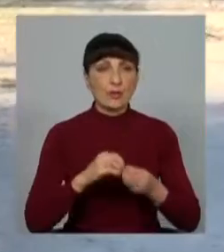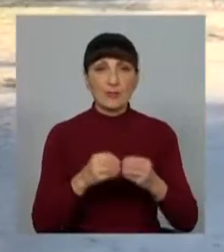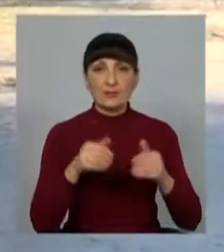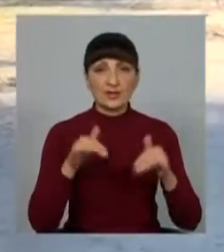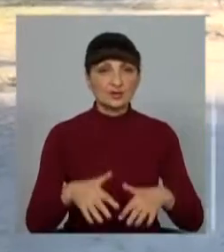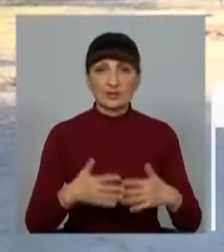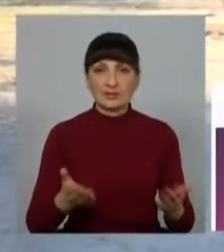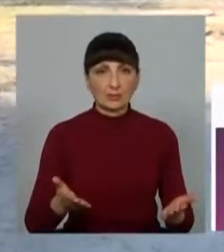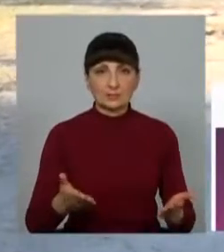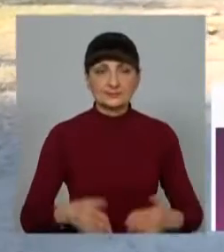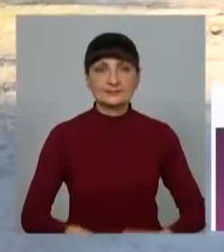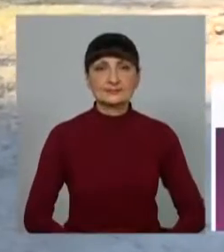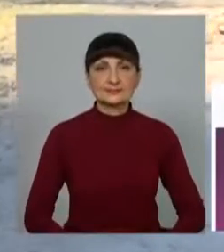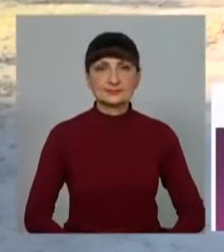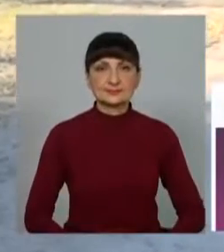нет.